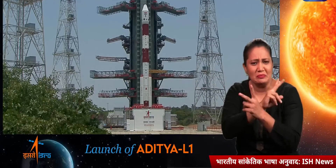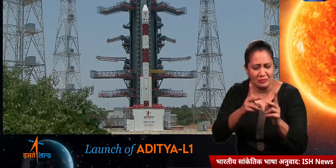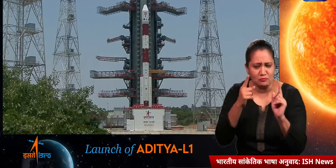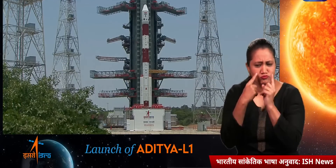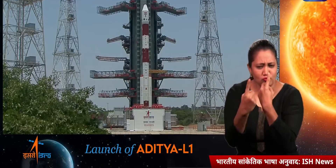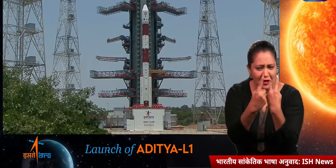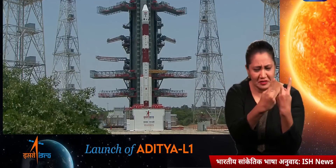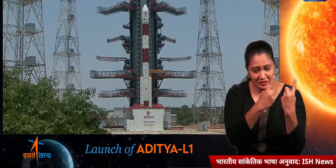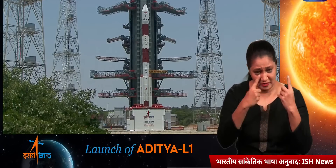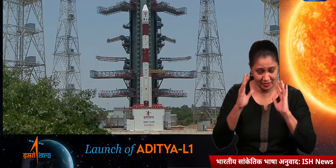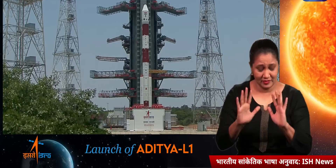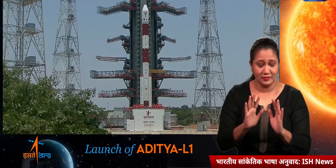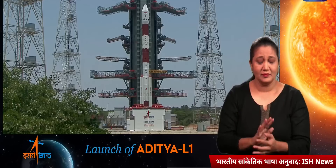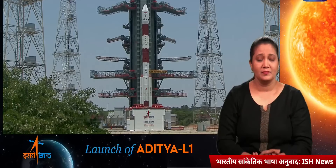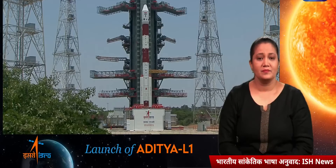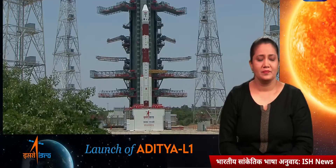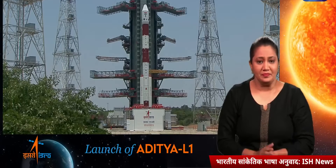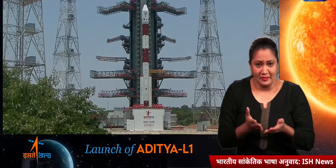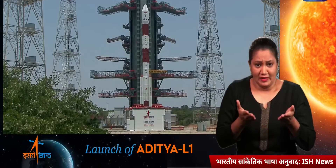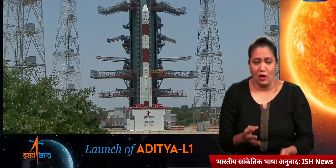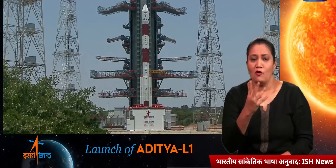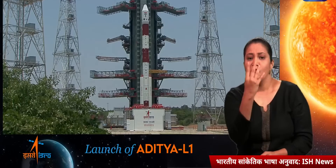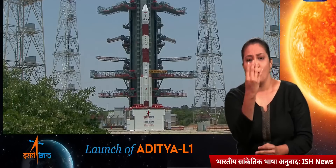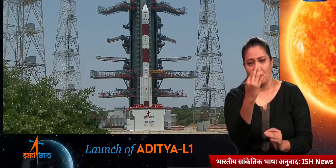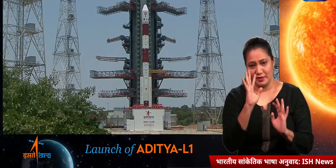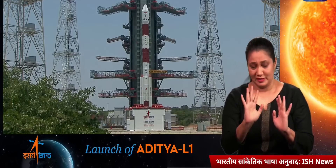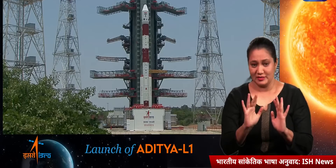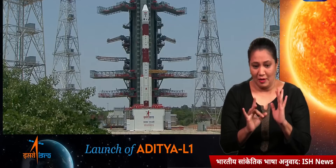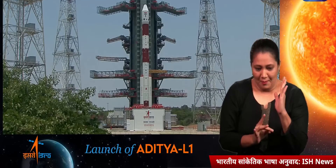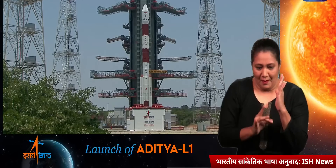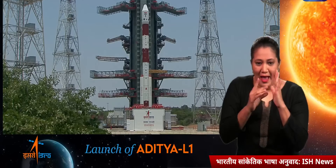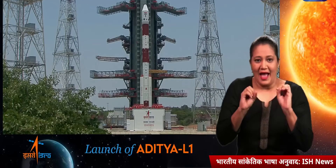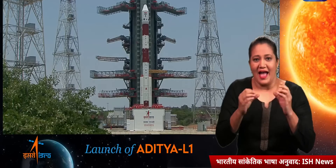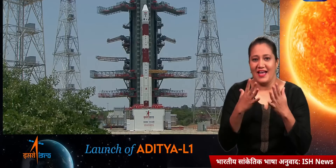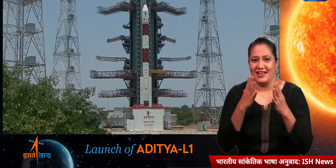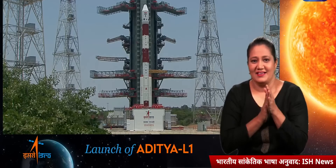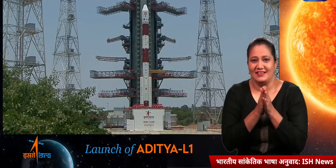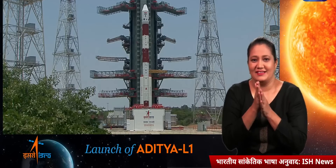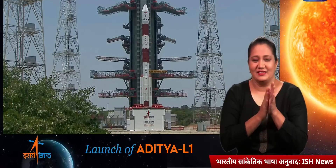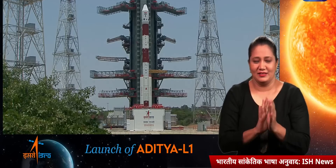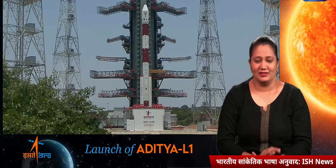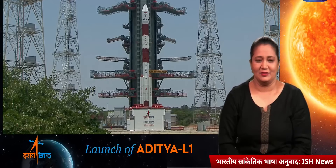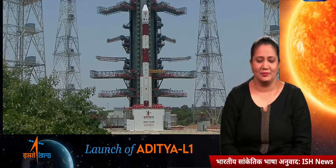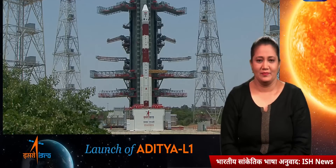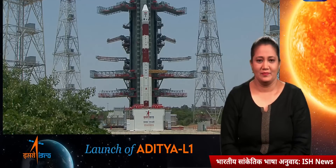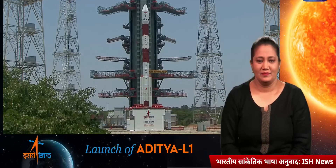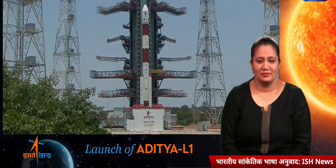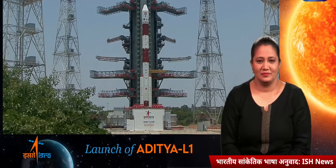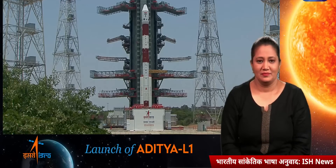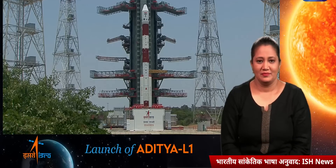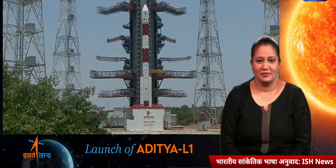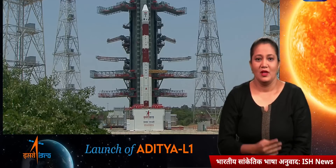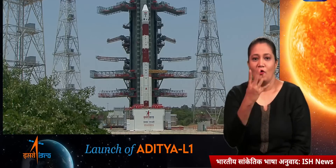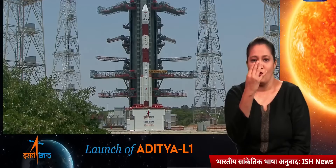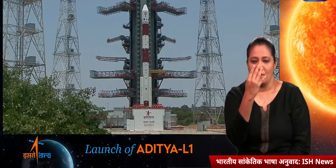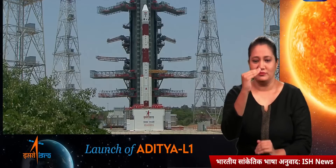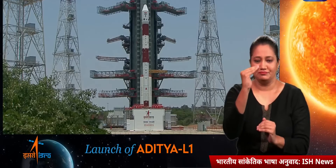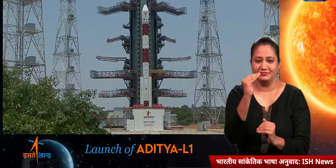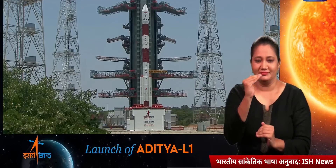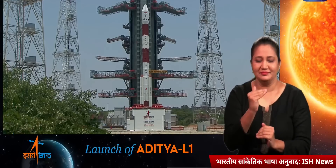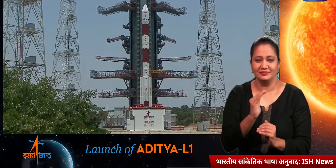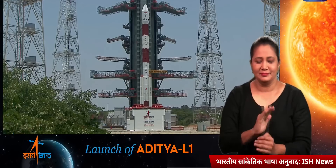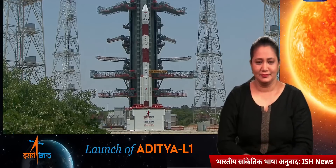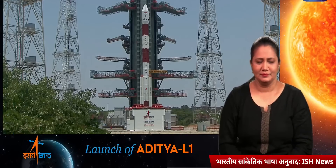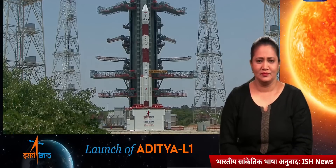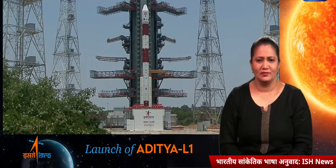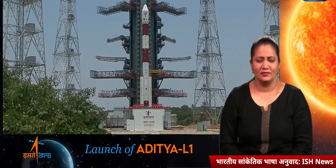हैं। अब हम 4 मिनट की दूरी पर हैं उड़ान से। T-4 minutes and counting.